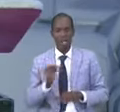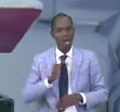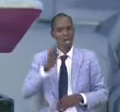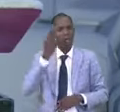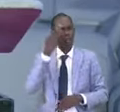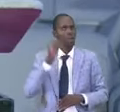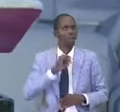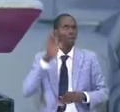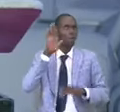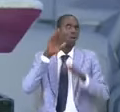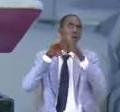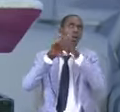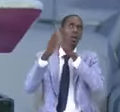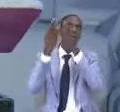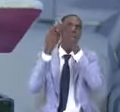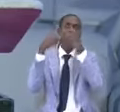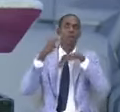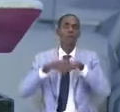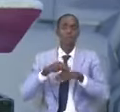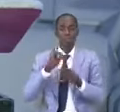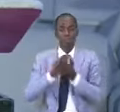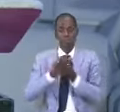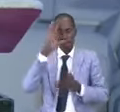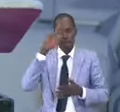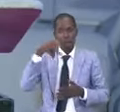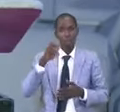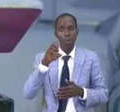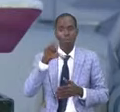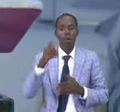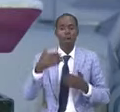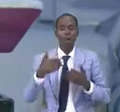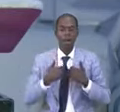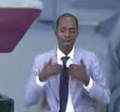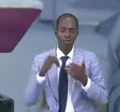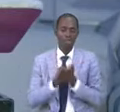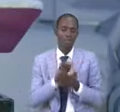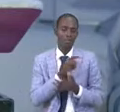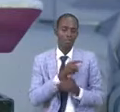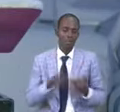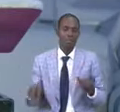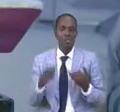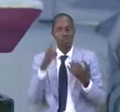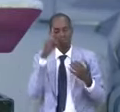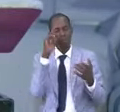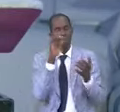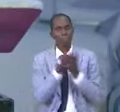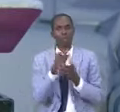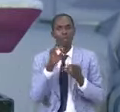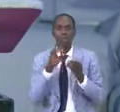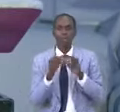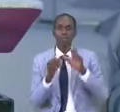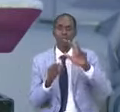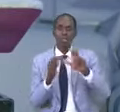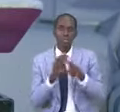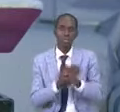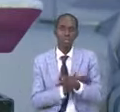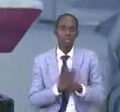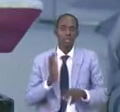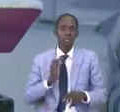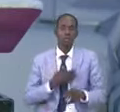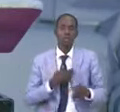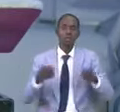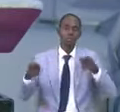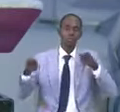cette conviction dernière partie notre domination avec la conviction